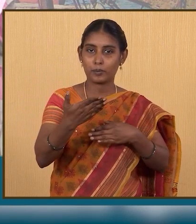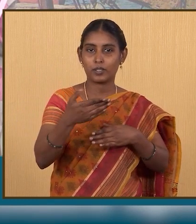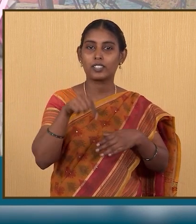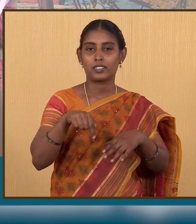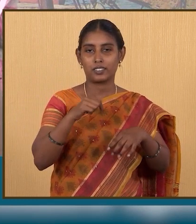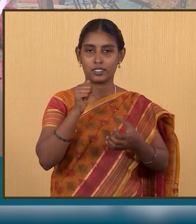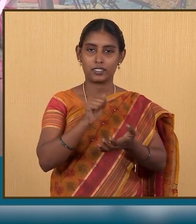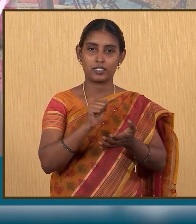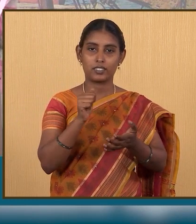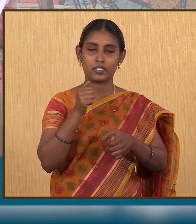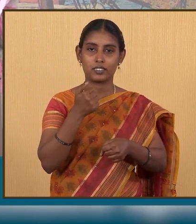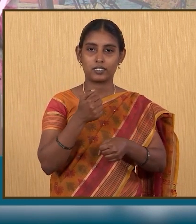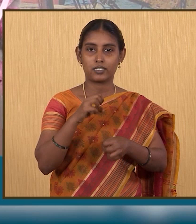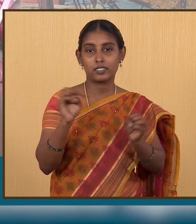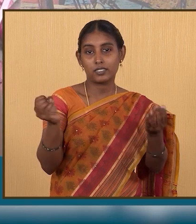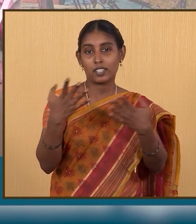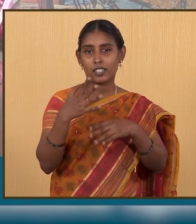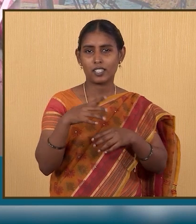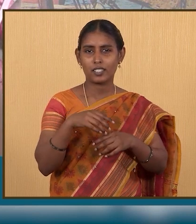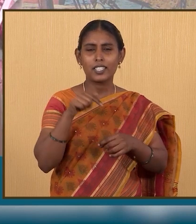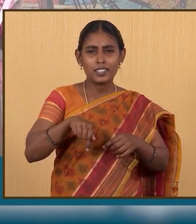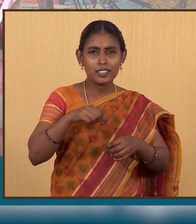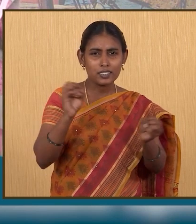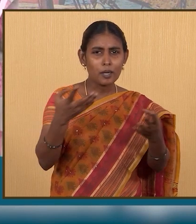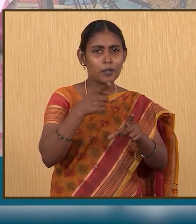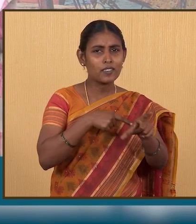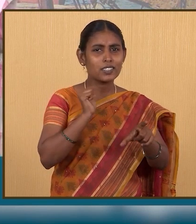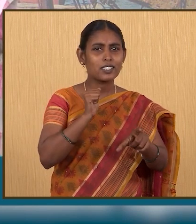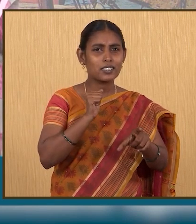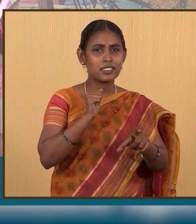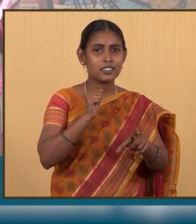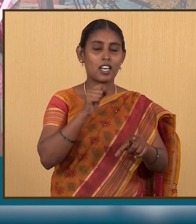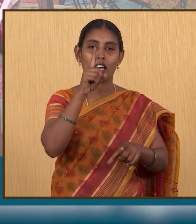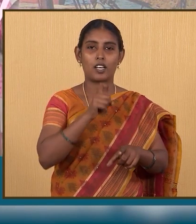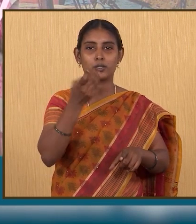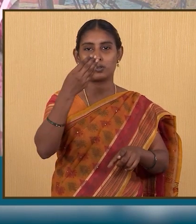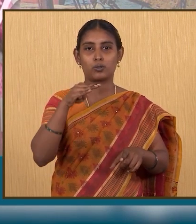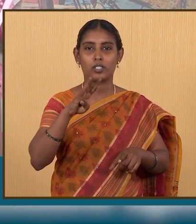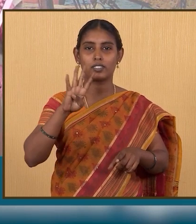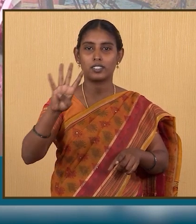1949 நம்மளோட தேசிய அருங்காட்சியகம் எந்த வருஷம் நிறுவனாங்கப்பா